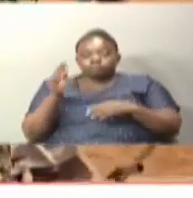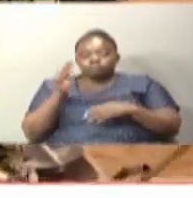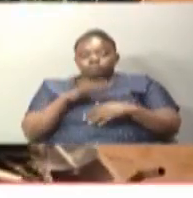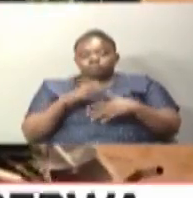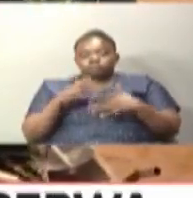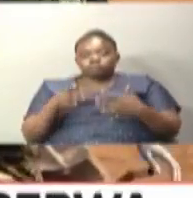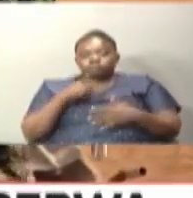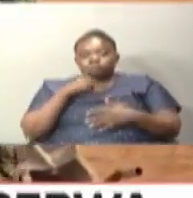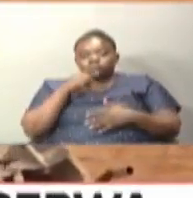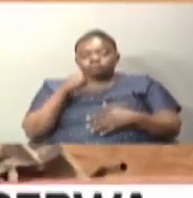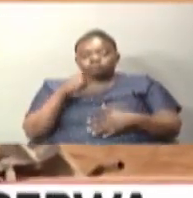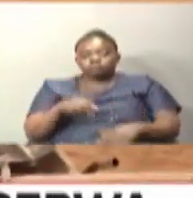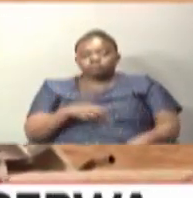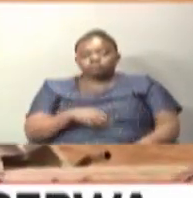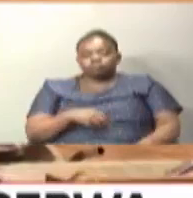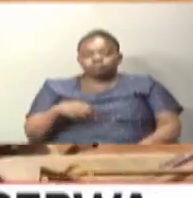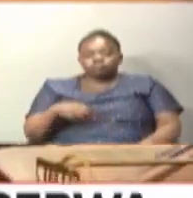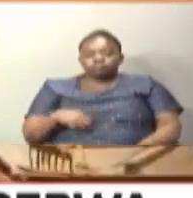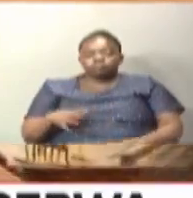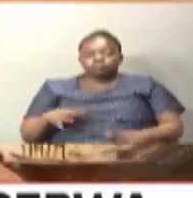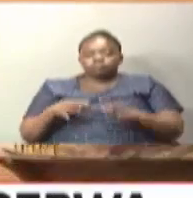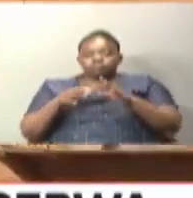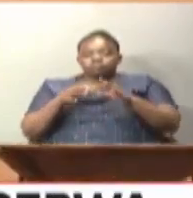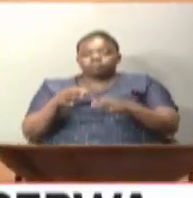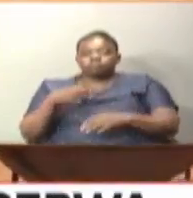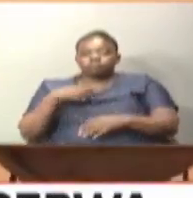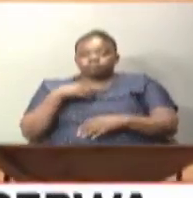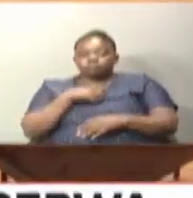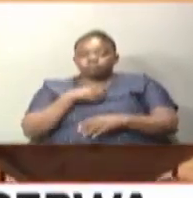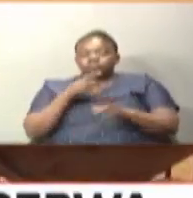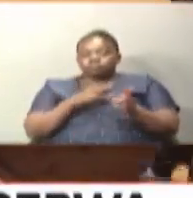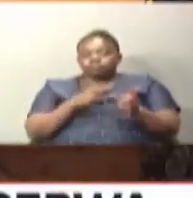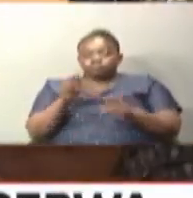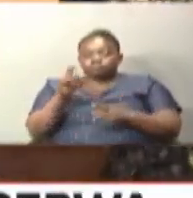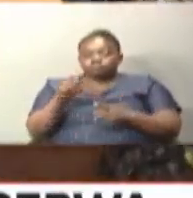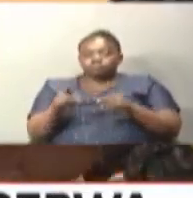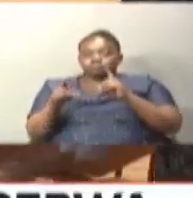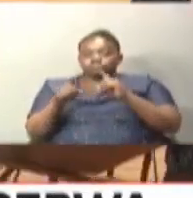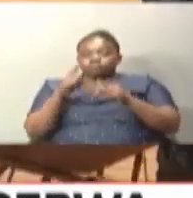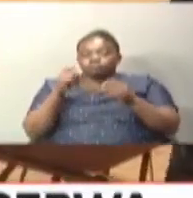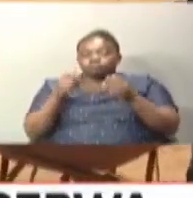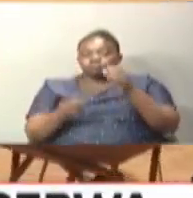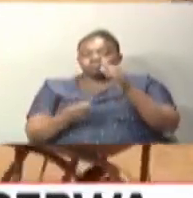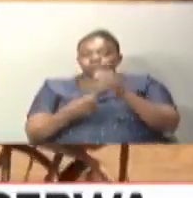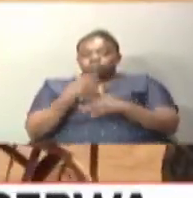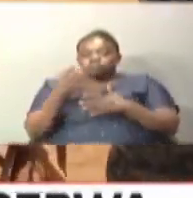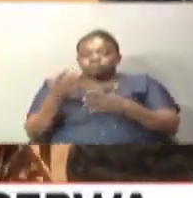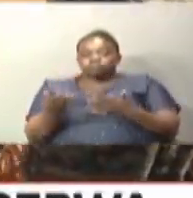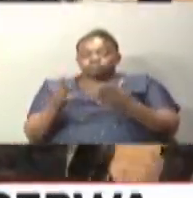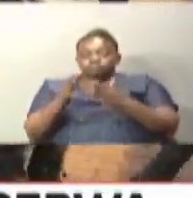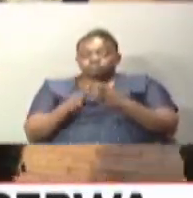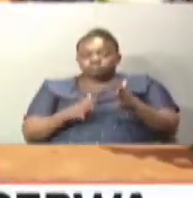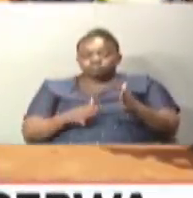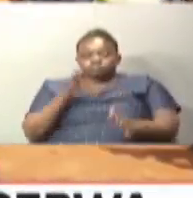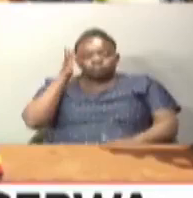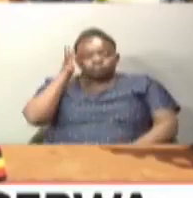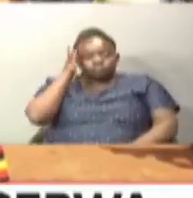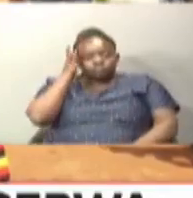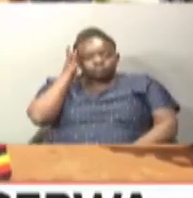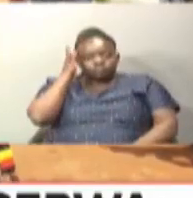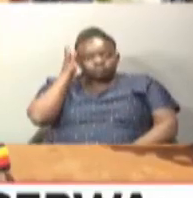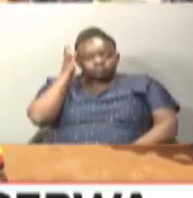Salongo Kafero Muzanganda akwanaganya Amagye n'omuntu wa bulijjo ayogedde ku bibaviiriddeko okola bulungi bwa nsono.